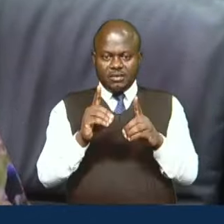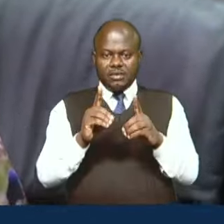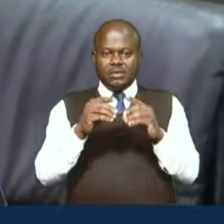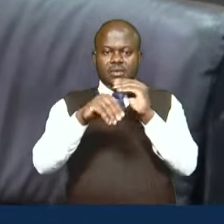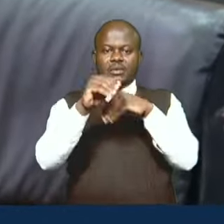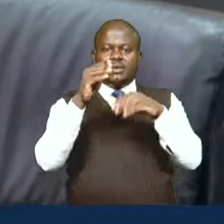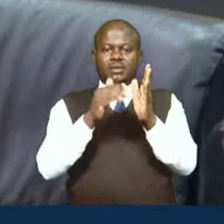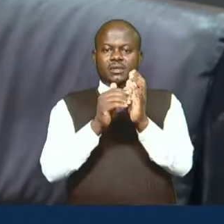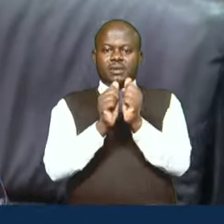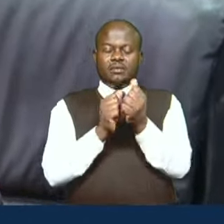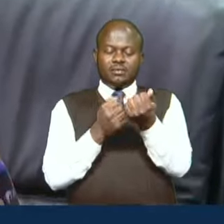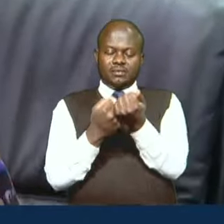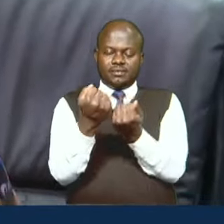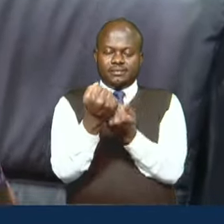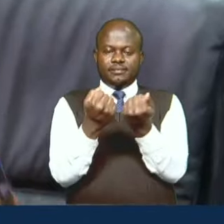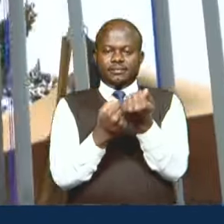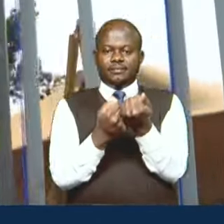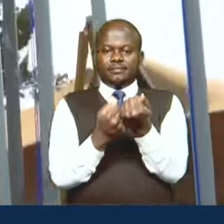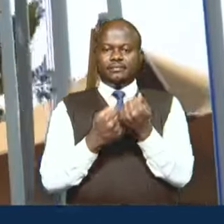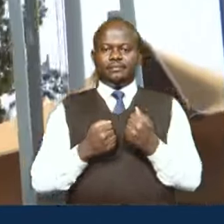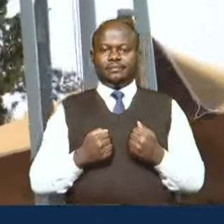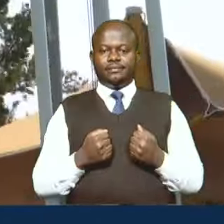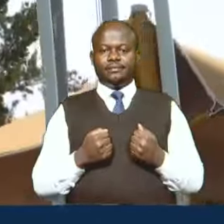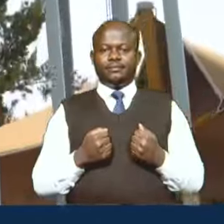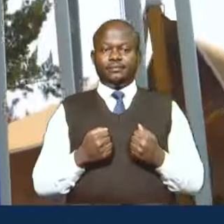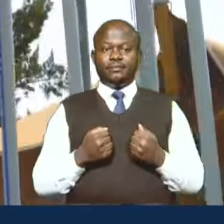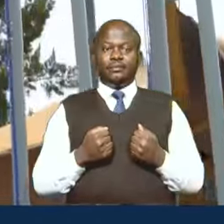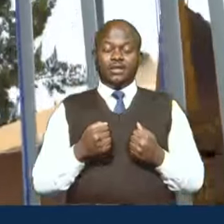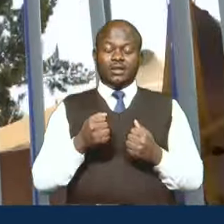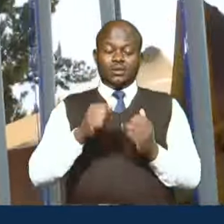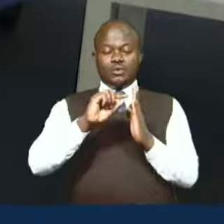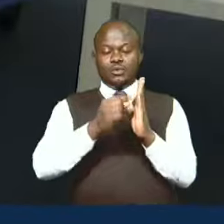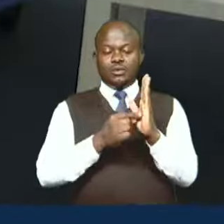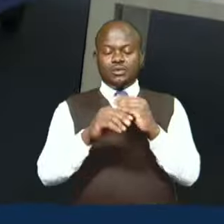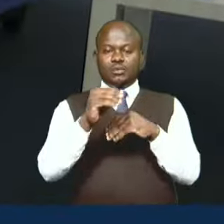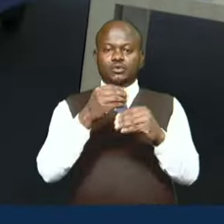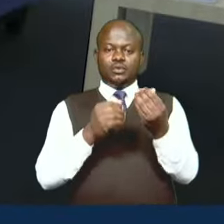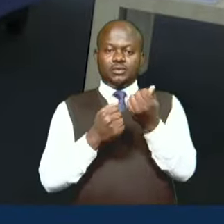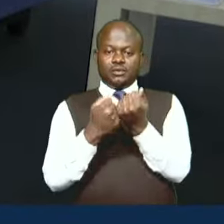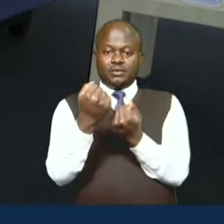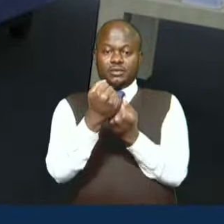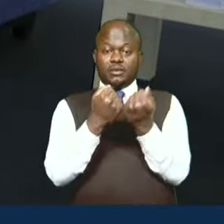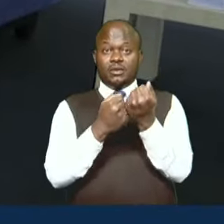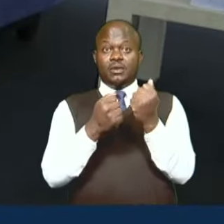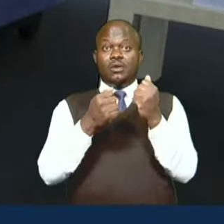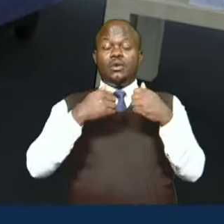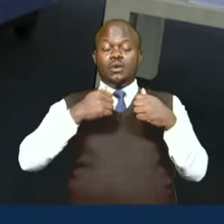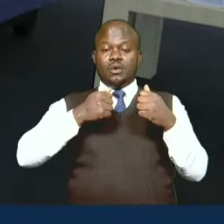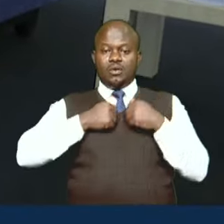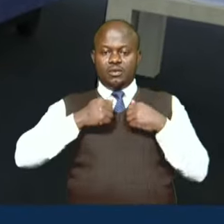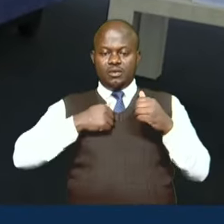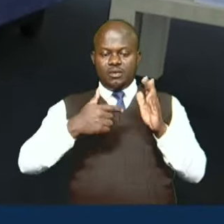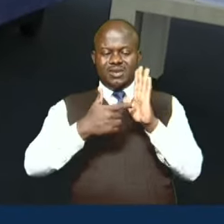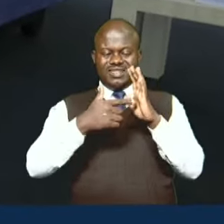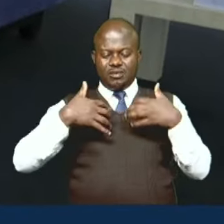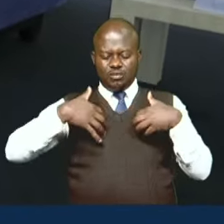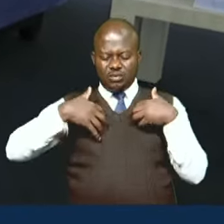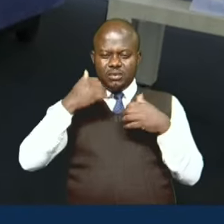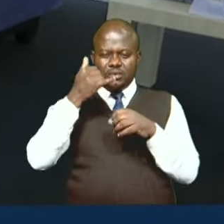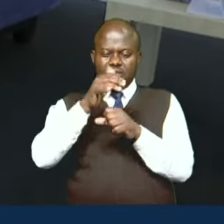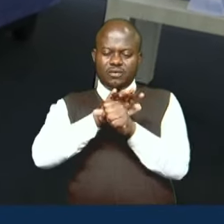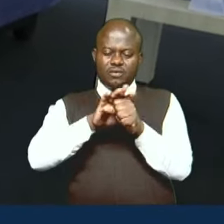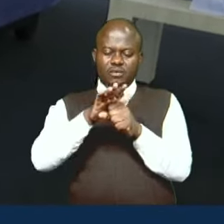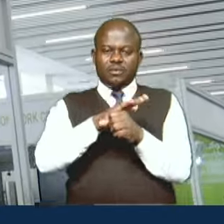ubucuruzi ndetse n'ubuhahirane. Ku ngingo y'ubucuruzi n'ubuhahirane niho u Rwanda rugaragariza ubushake bwuzuye mu gufungura amarembo